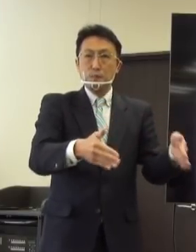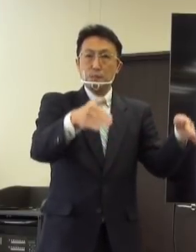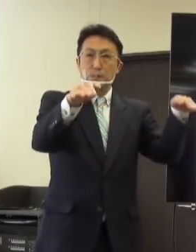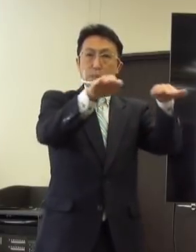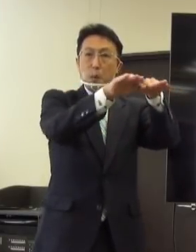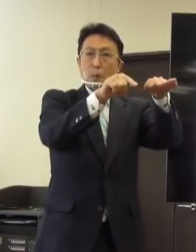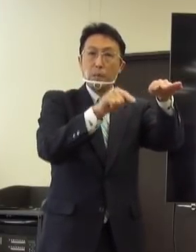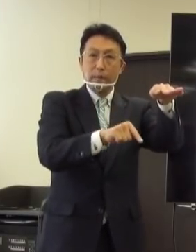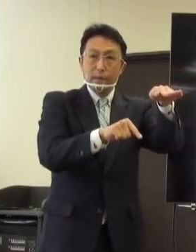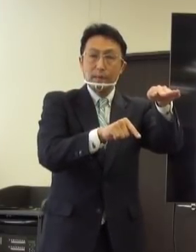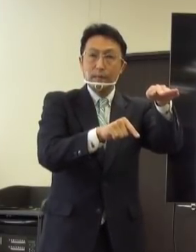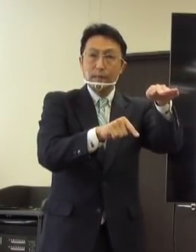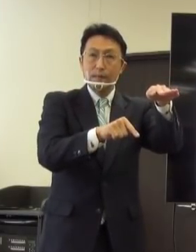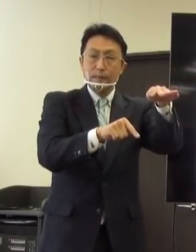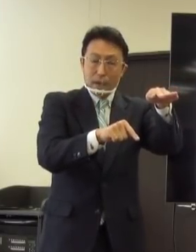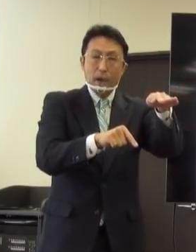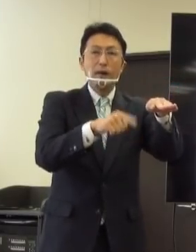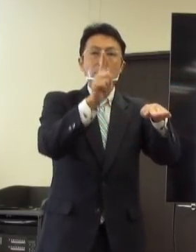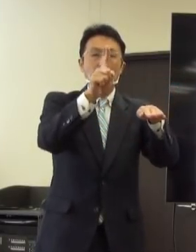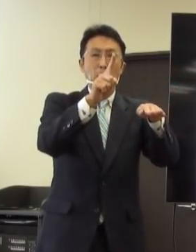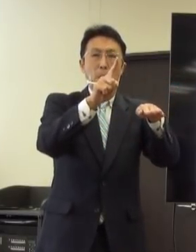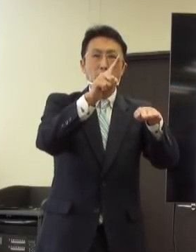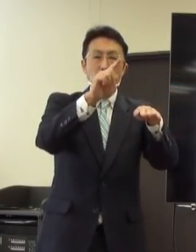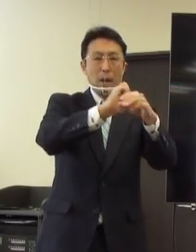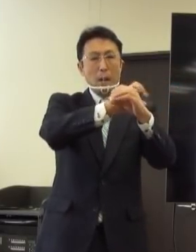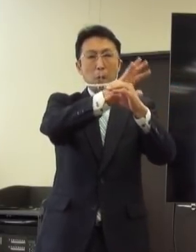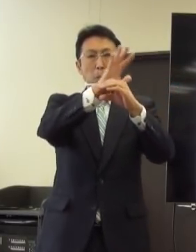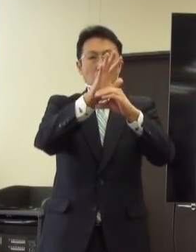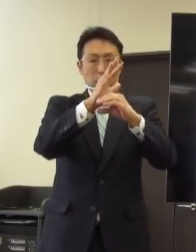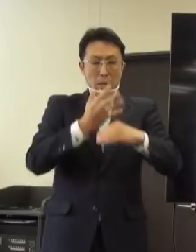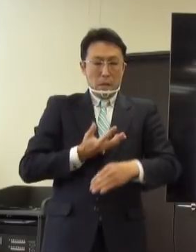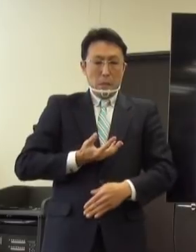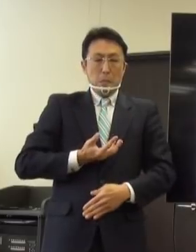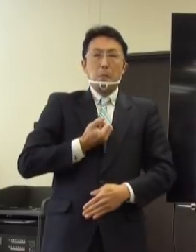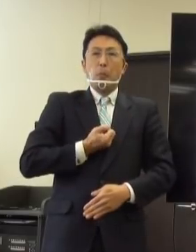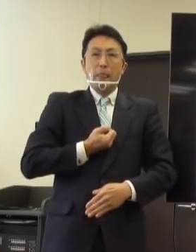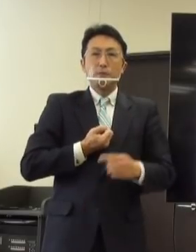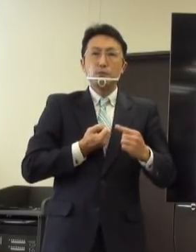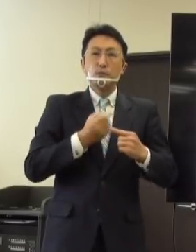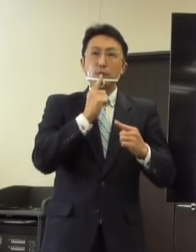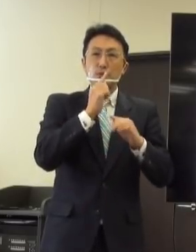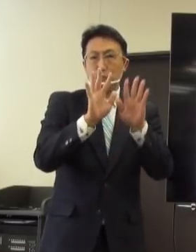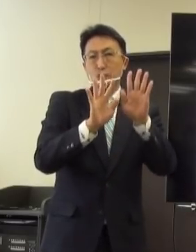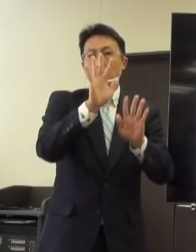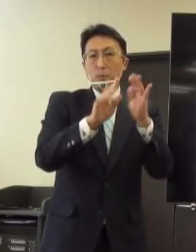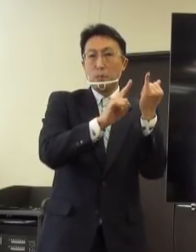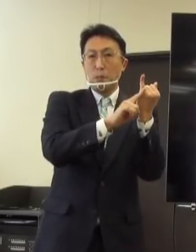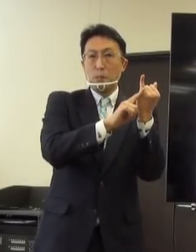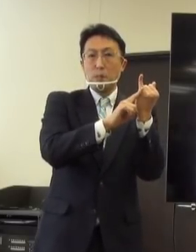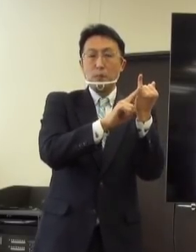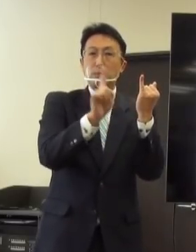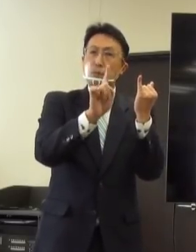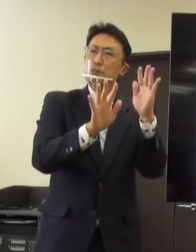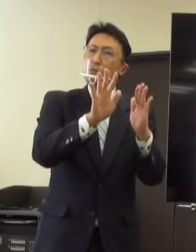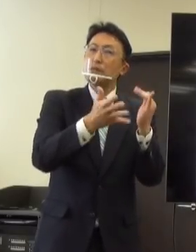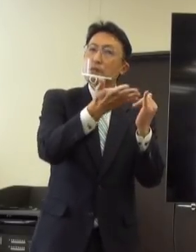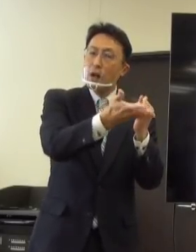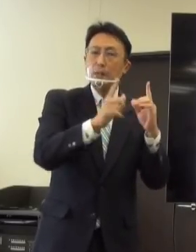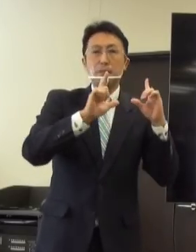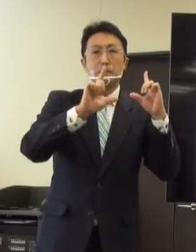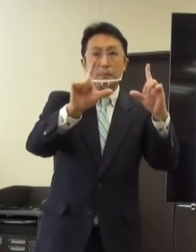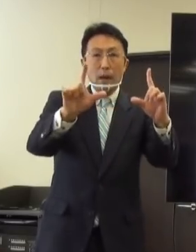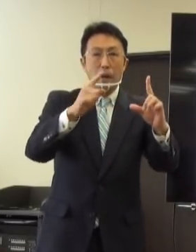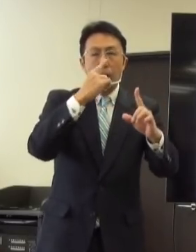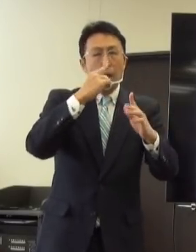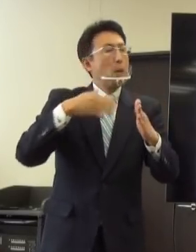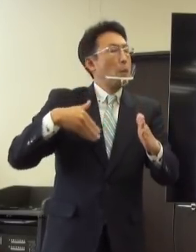ういう、なんていうんですね、保菌状態でですね、あったかというふうな推測みたいなものは今のところは 分かりません、はい、分かりませんが、やはりこれだけ広がってい